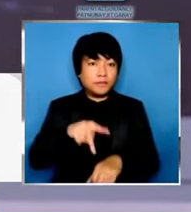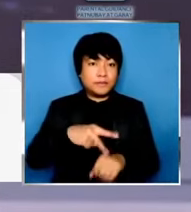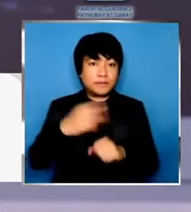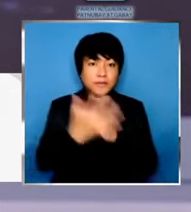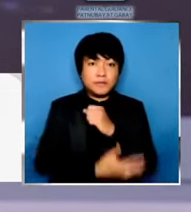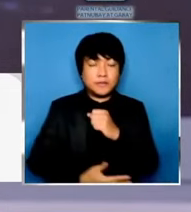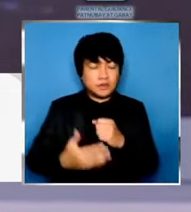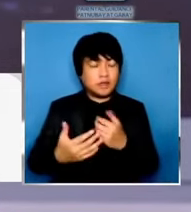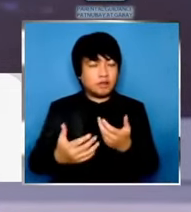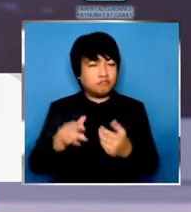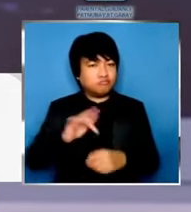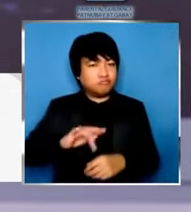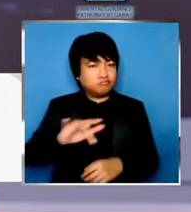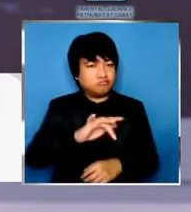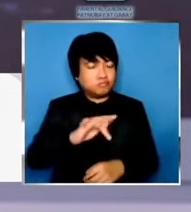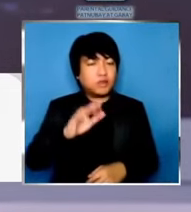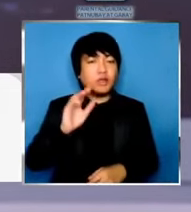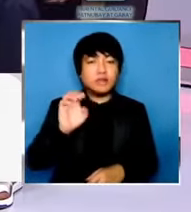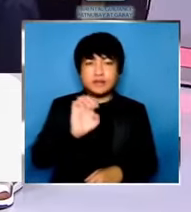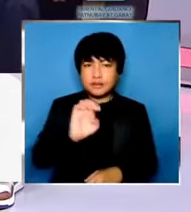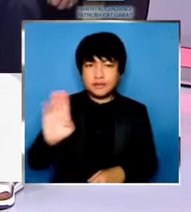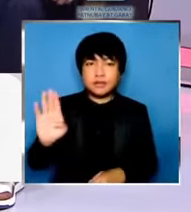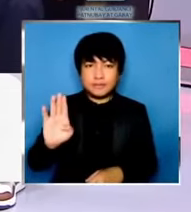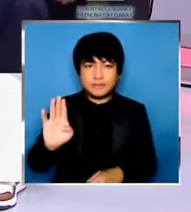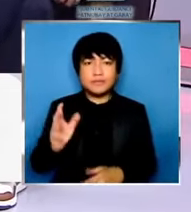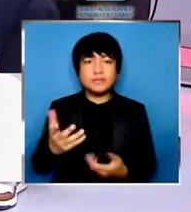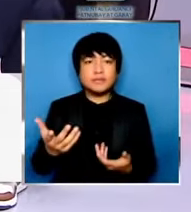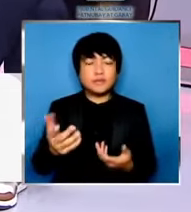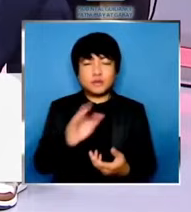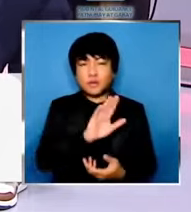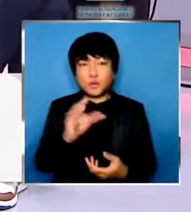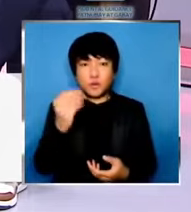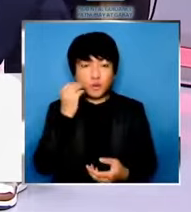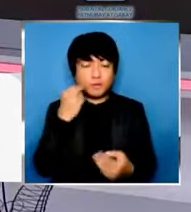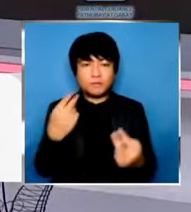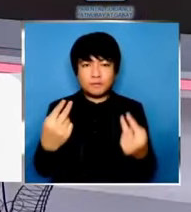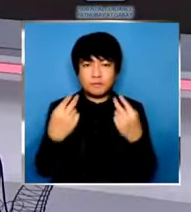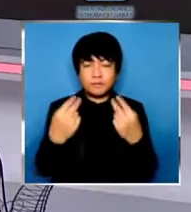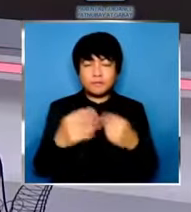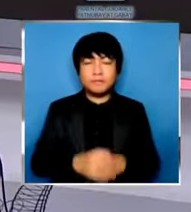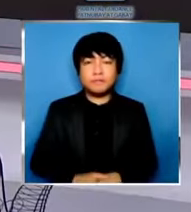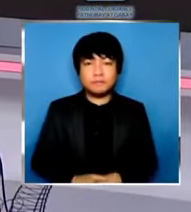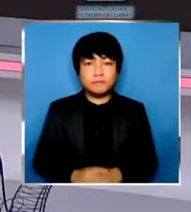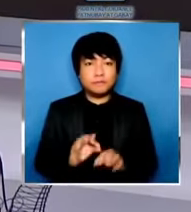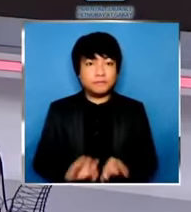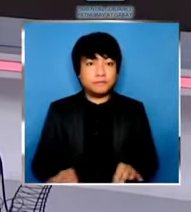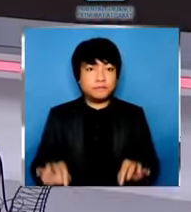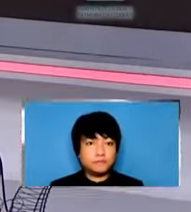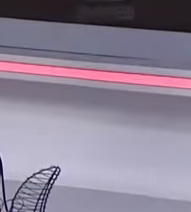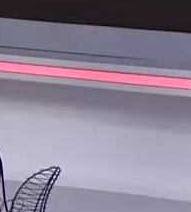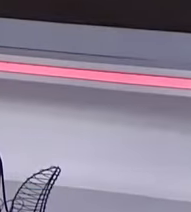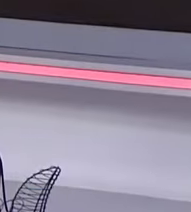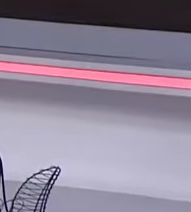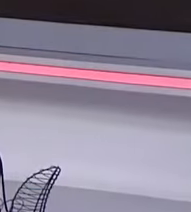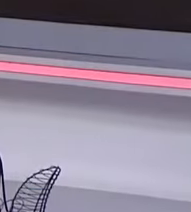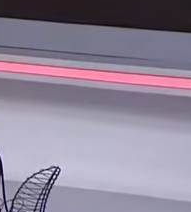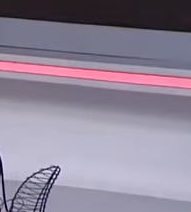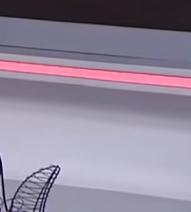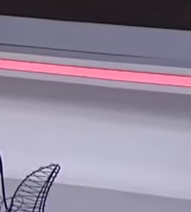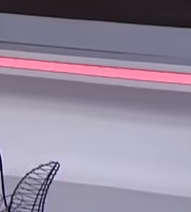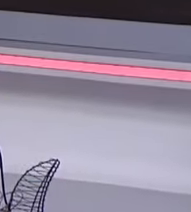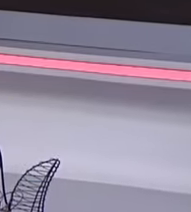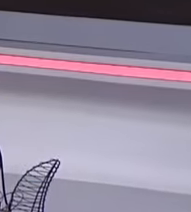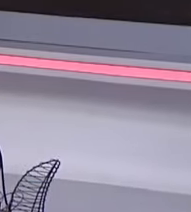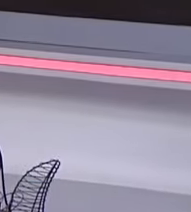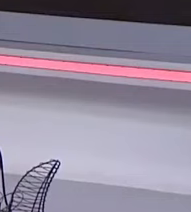inyo ang 8 Bulaga sa inyong labas ng inyong tahanan. Kaling. At yan po ang mahalagang balita at kwento ngayong araw. Magkita kita na tayo